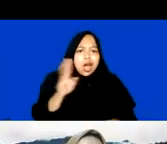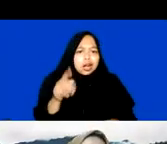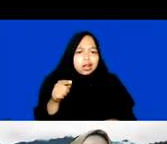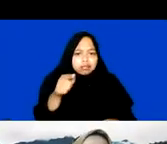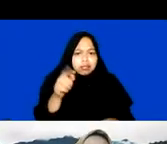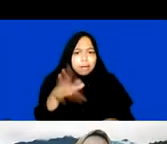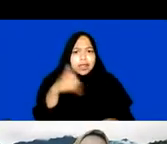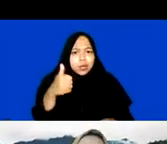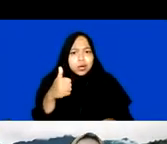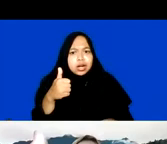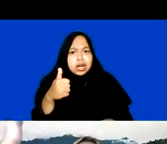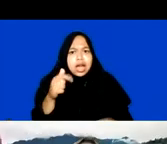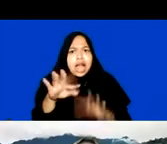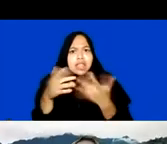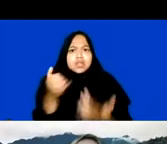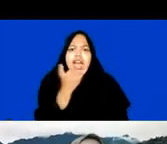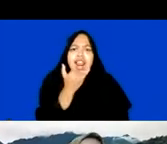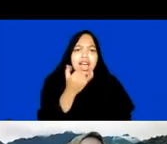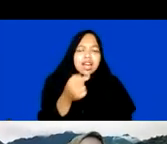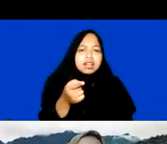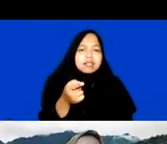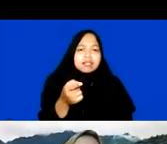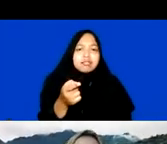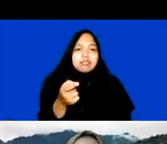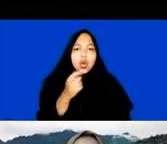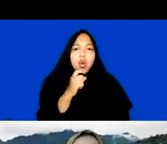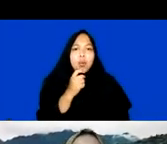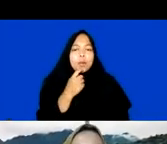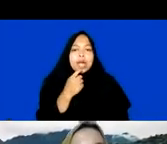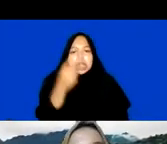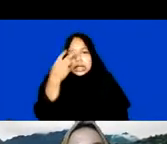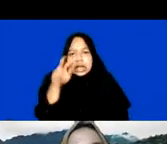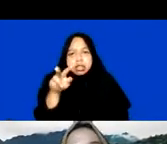ini begitu? Macam-macam sebutannya atau bagaimana, Mas kira?